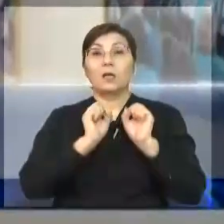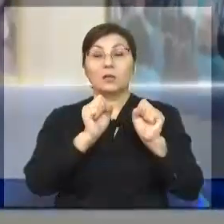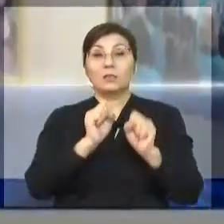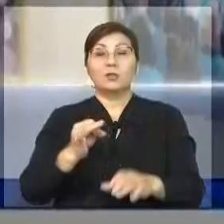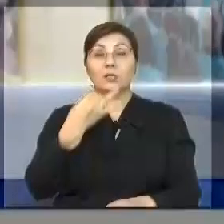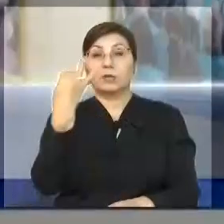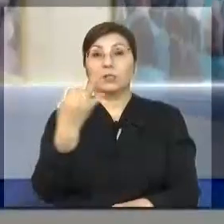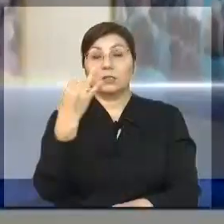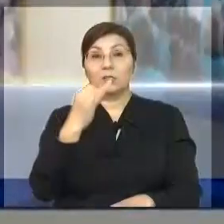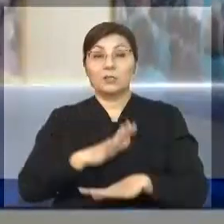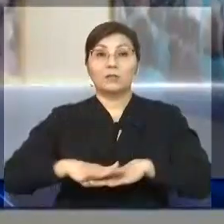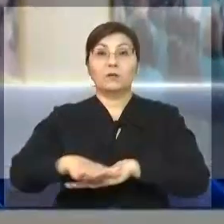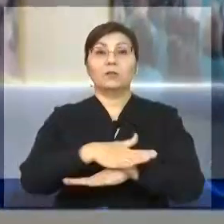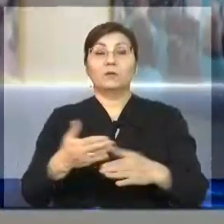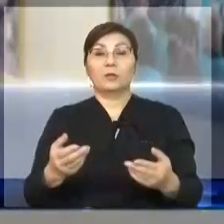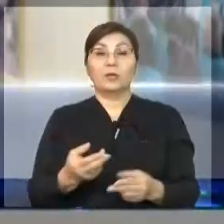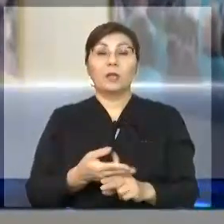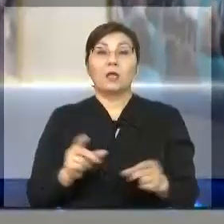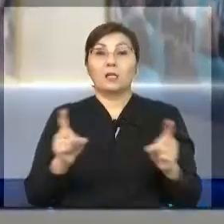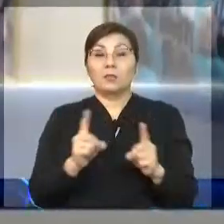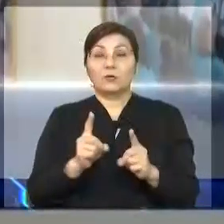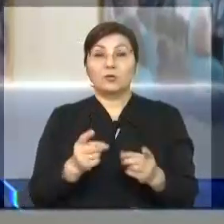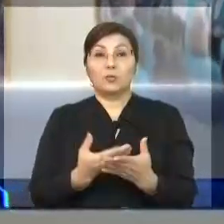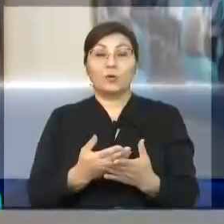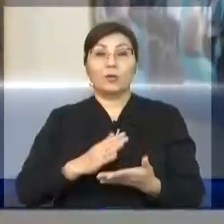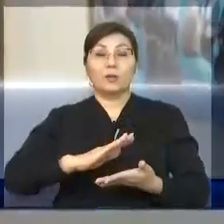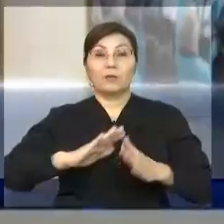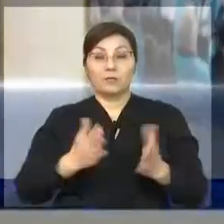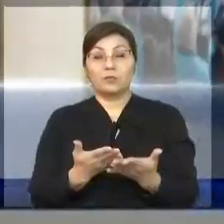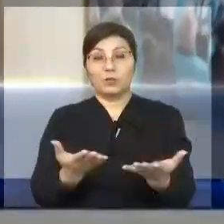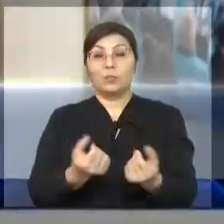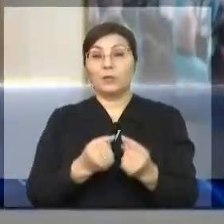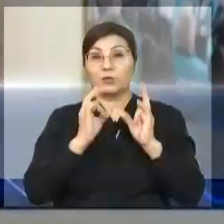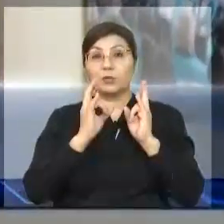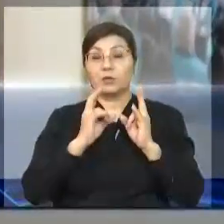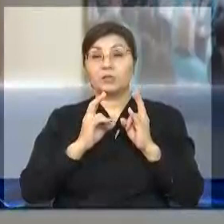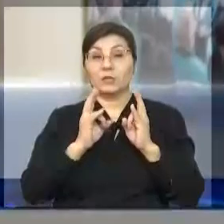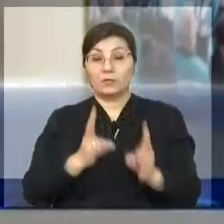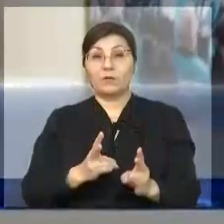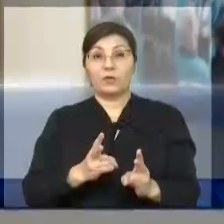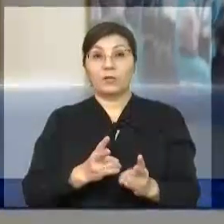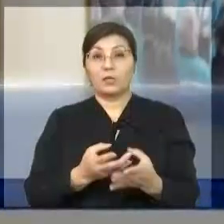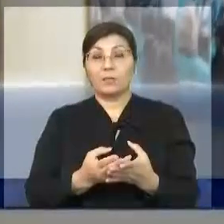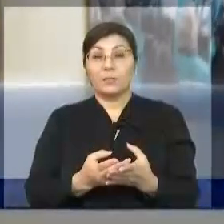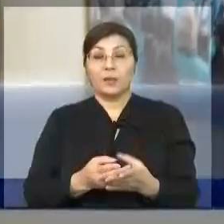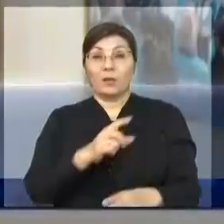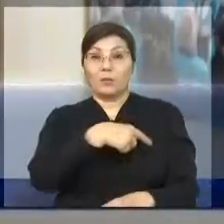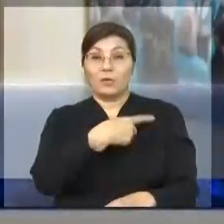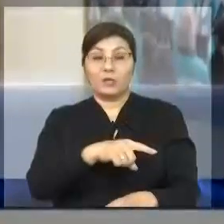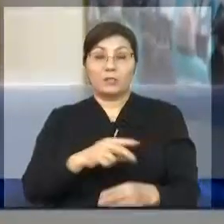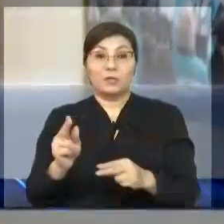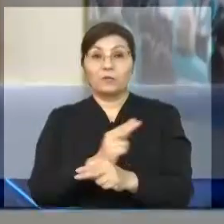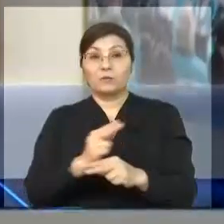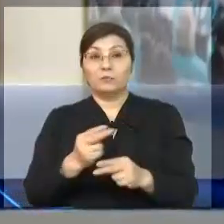населения, для того, чтобы в случае получения вреда в результате медицинских вмешательств пациенты или их родственники